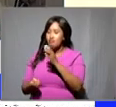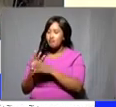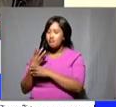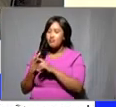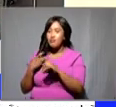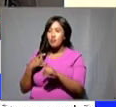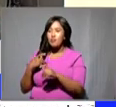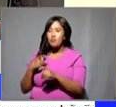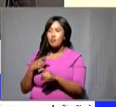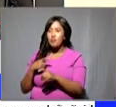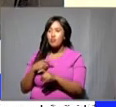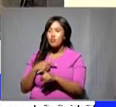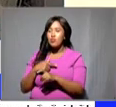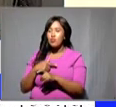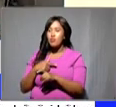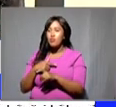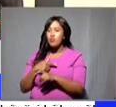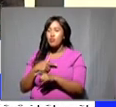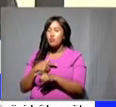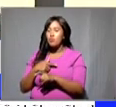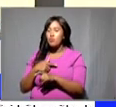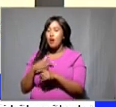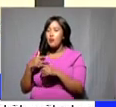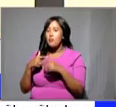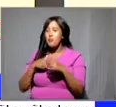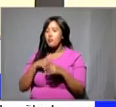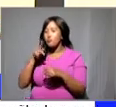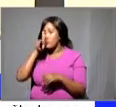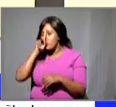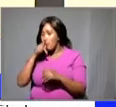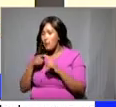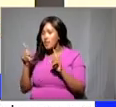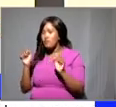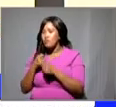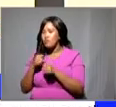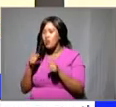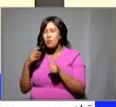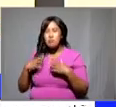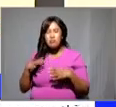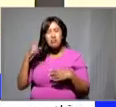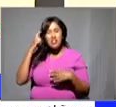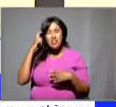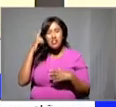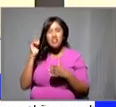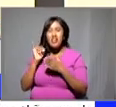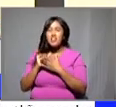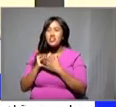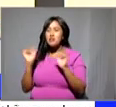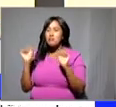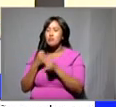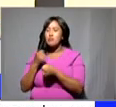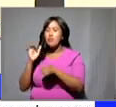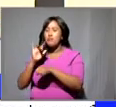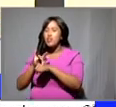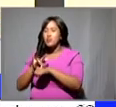ku kwa dweru ni murimo no tikuga ati ndinginyita nduki na andu matikagye na meithio ya kuheni ati andu ati